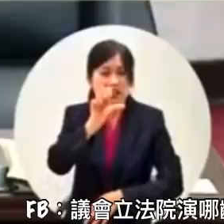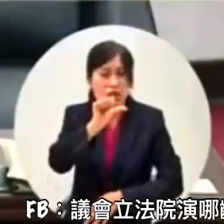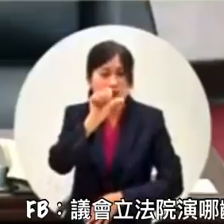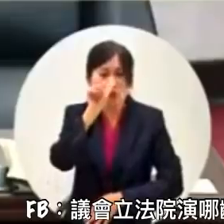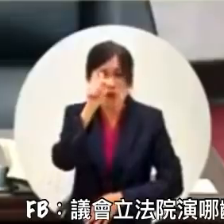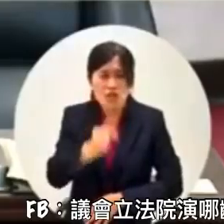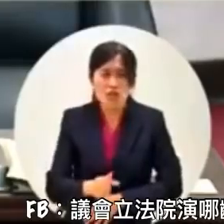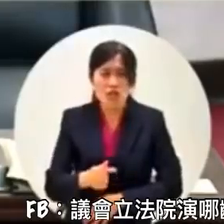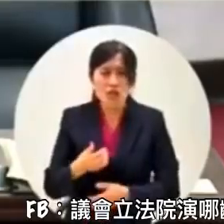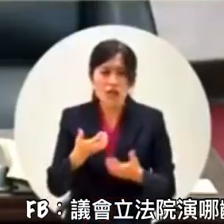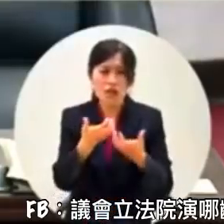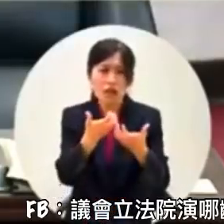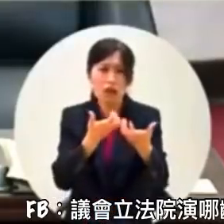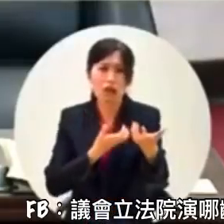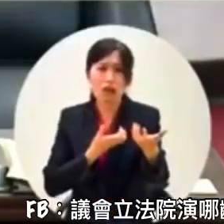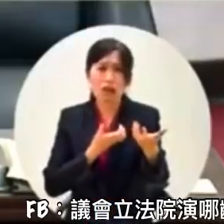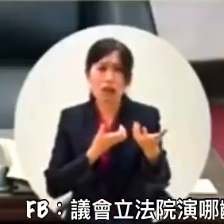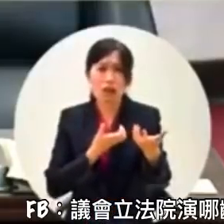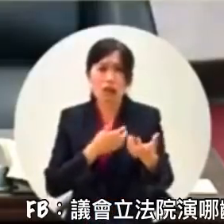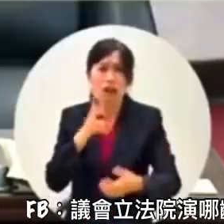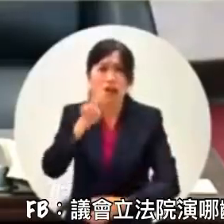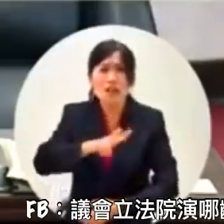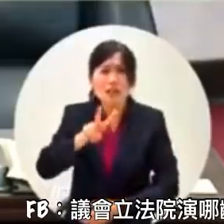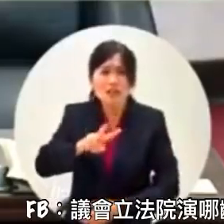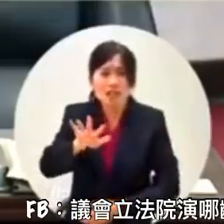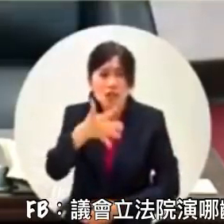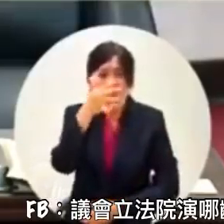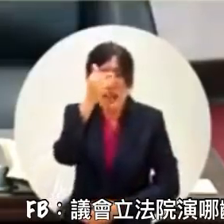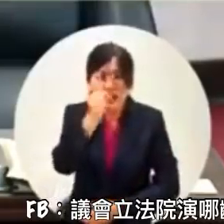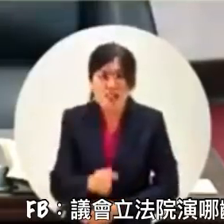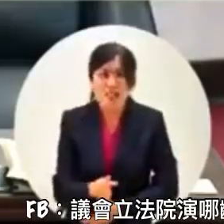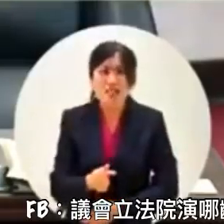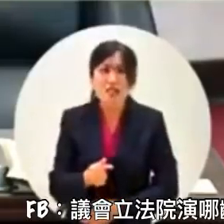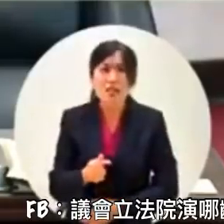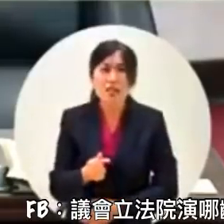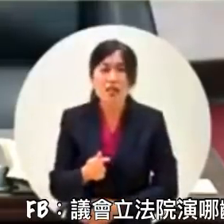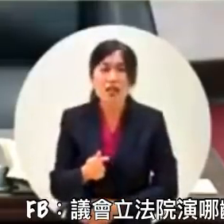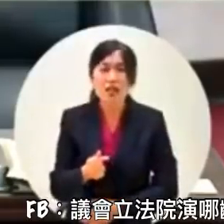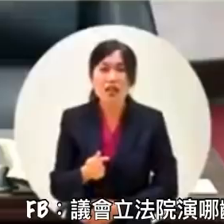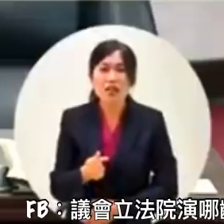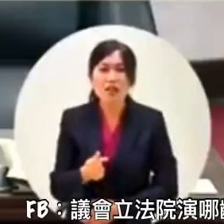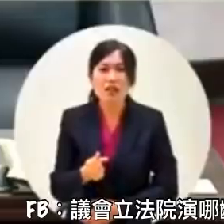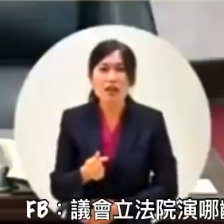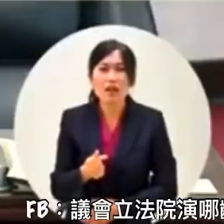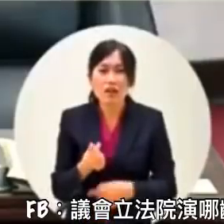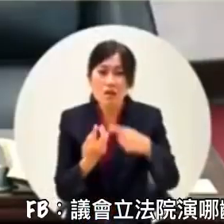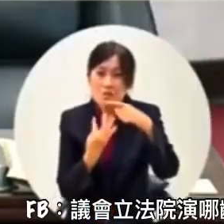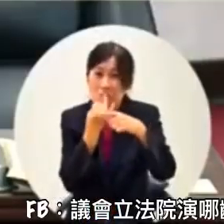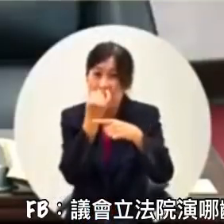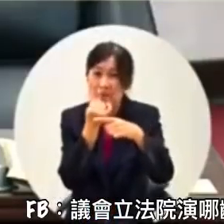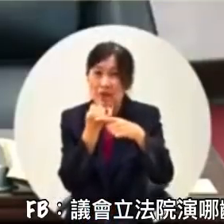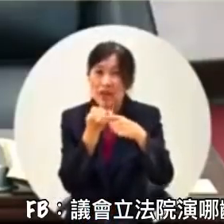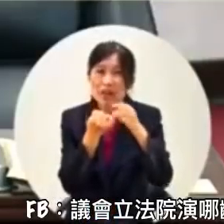的统筹分配管拍谁是2500亿的多少？